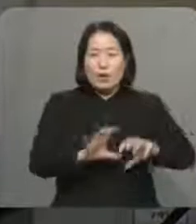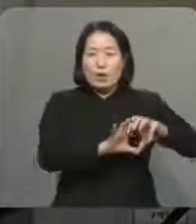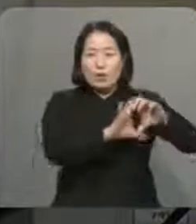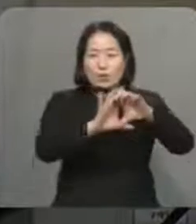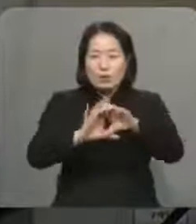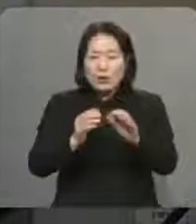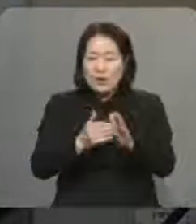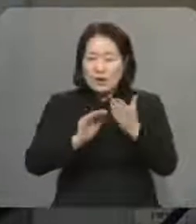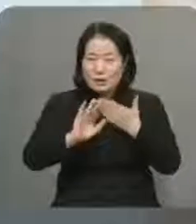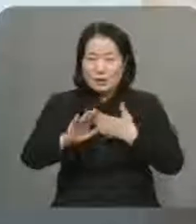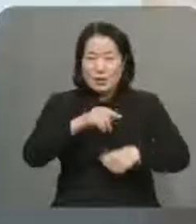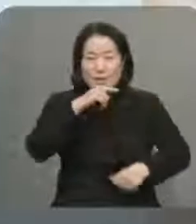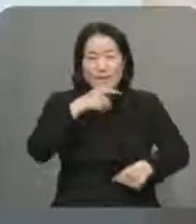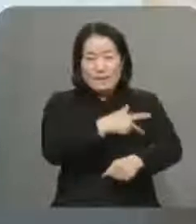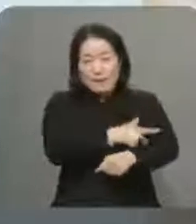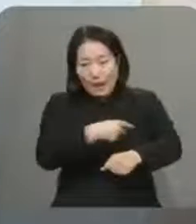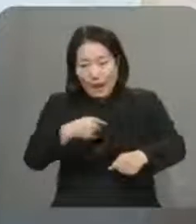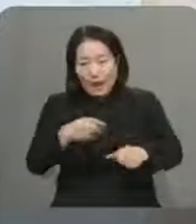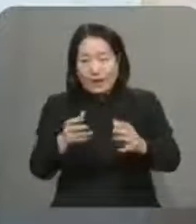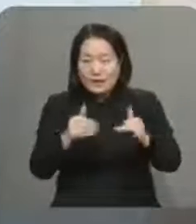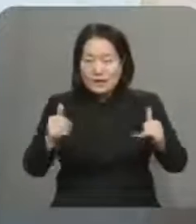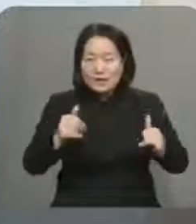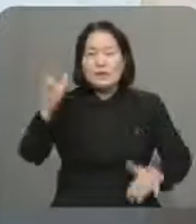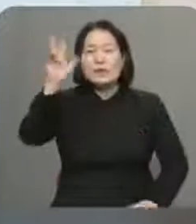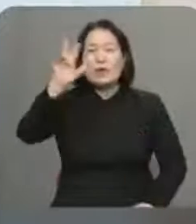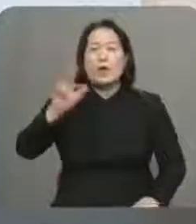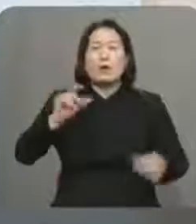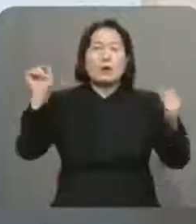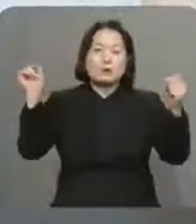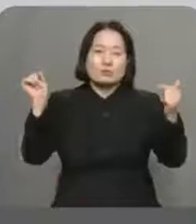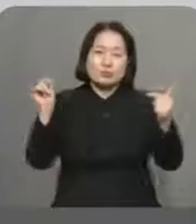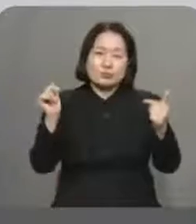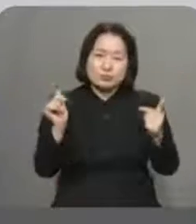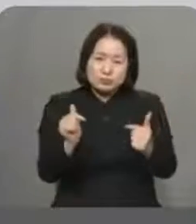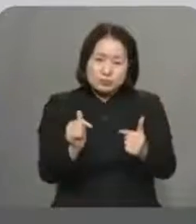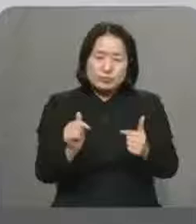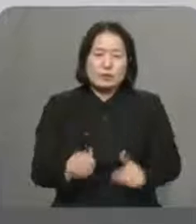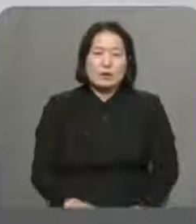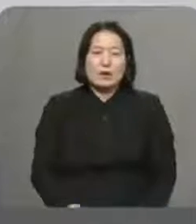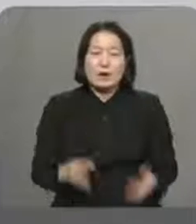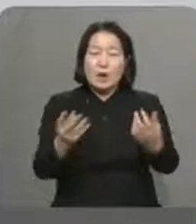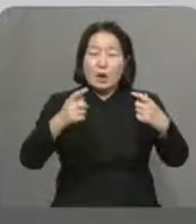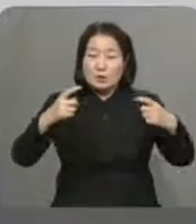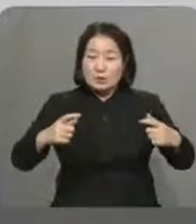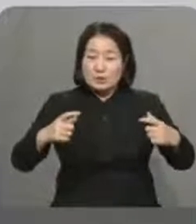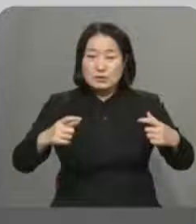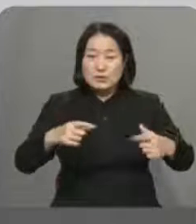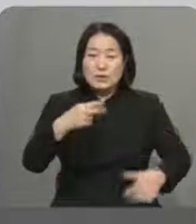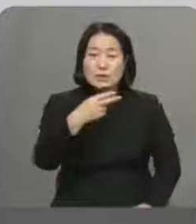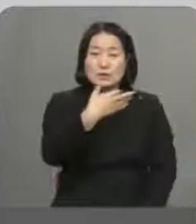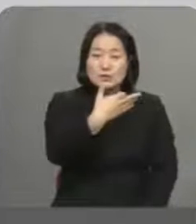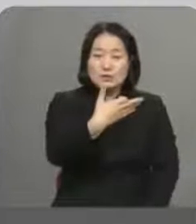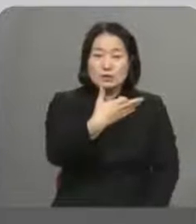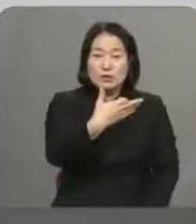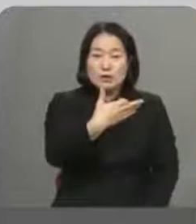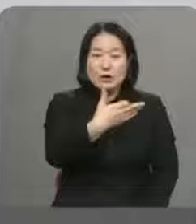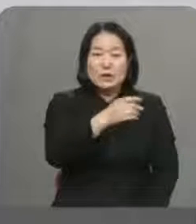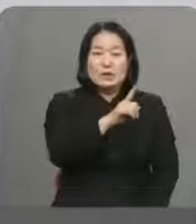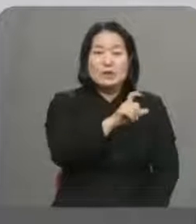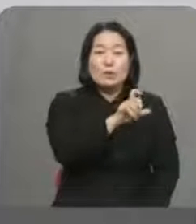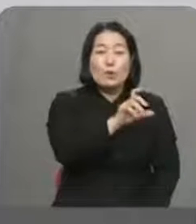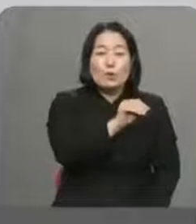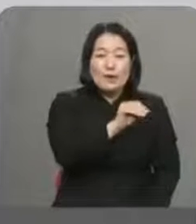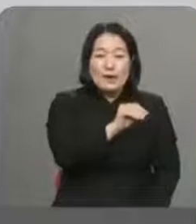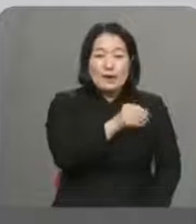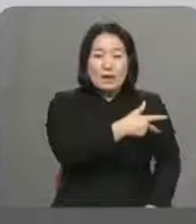일고 이후 헌혈 자들이 전국적으로 급격히 줄었습니다 강원도의 경우 2019년 15만여